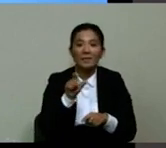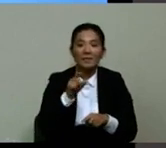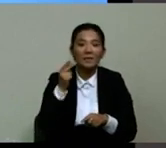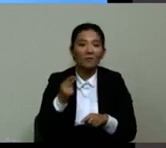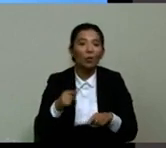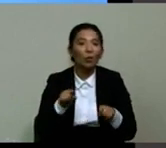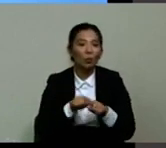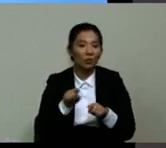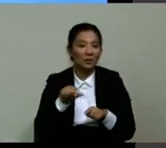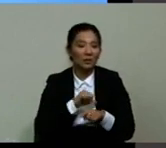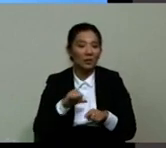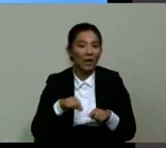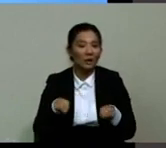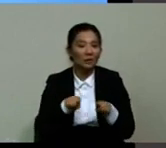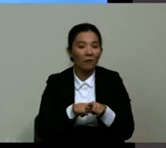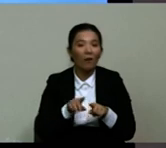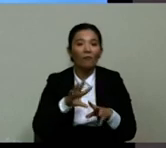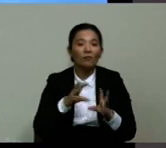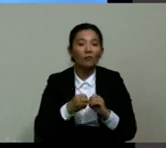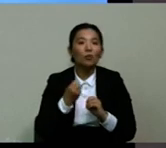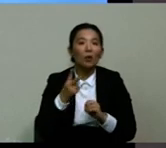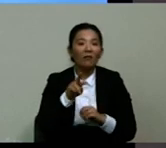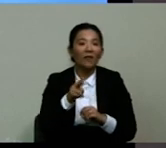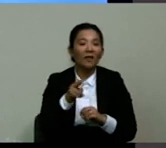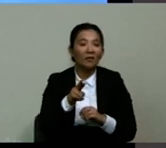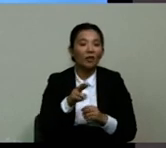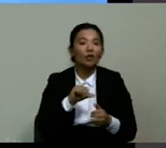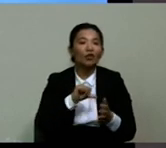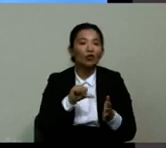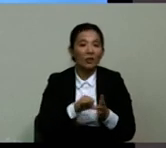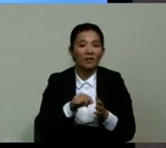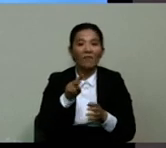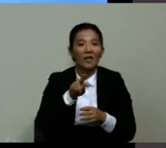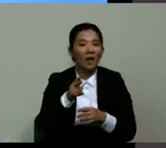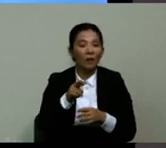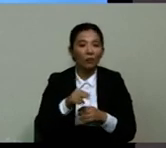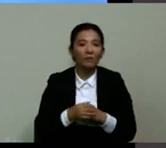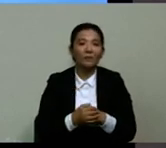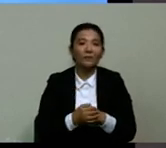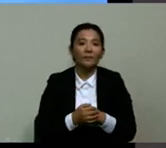цветом то же самое. Всего у нас сколько вариантов? Шесть вариантов.